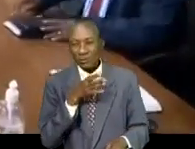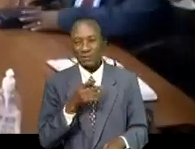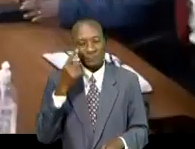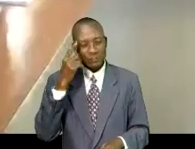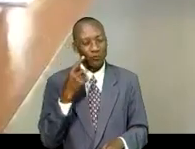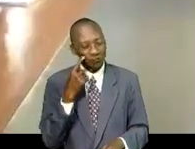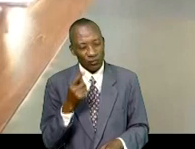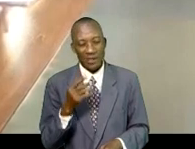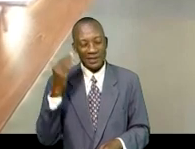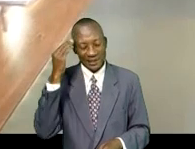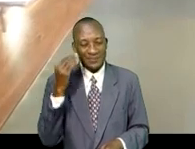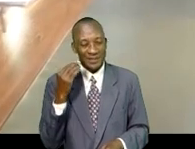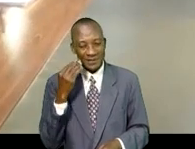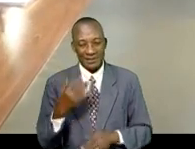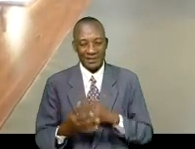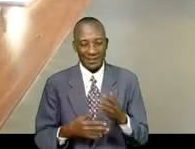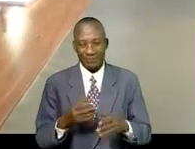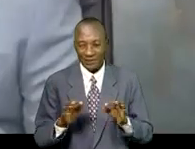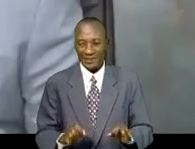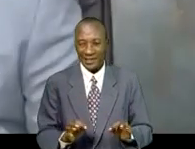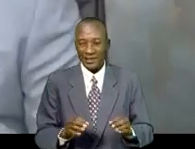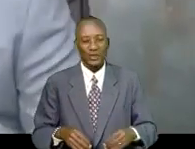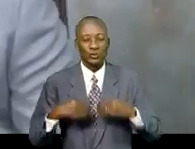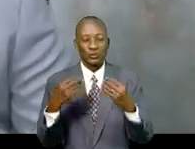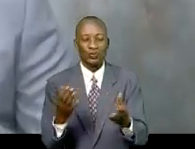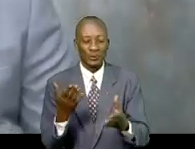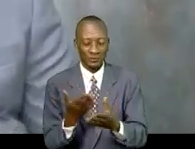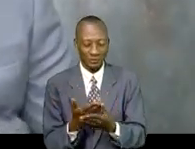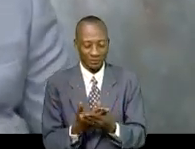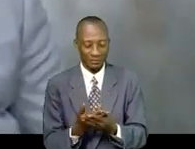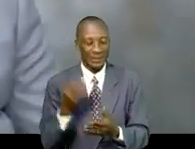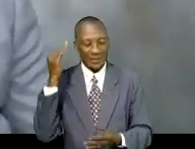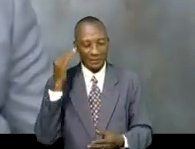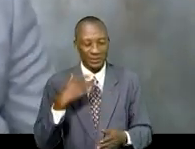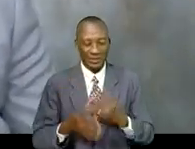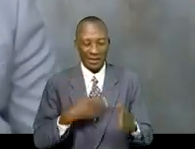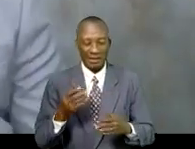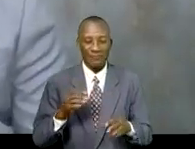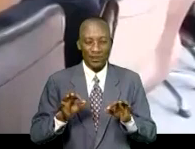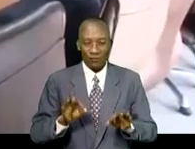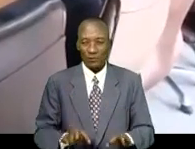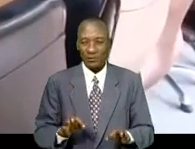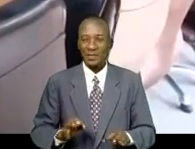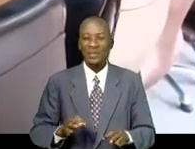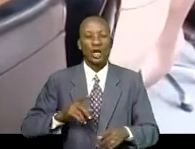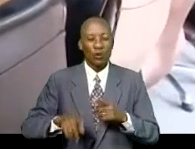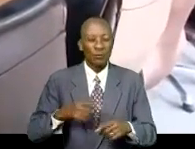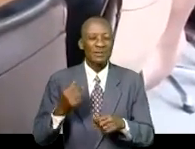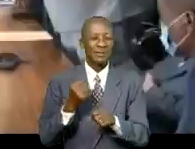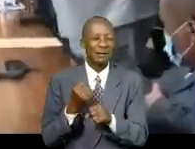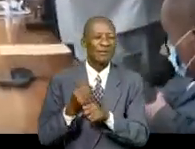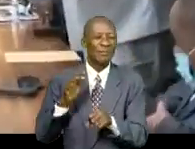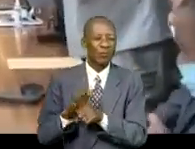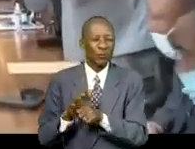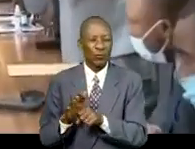titres fonciers immobiliers, un combat mené et gagné par le ministre national des Affaires foncières, Aimé Sakombi, qui a profité de son séjour à Lubumbashi